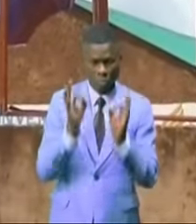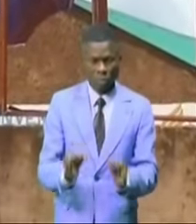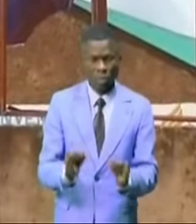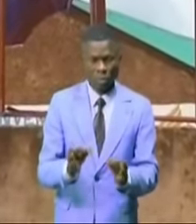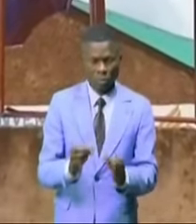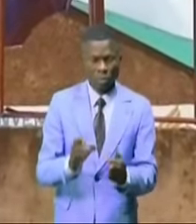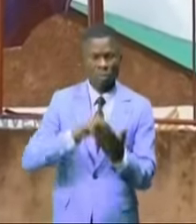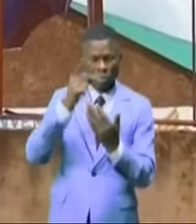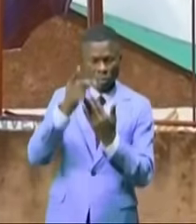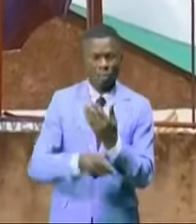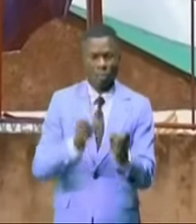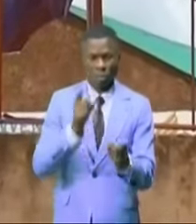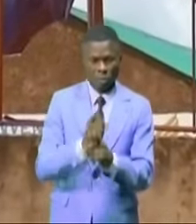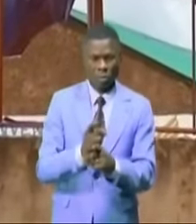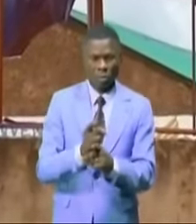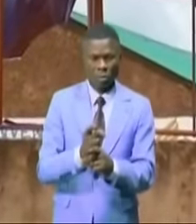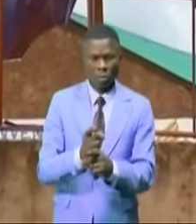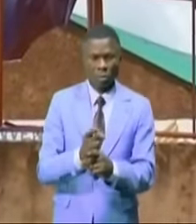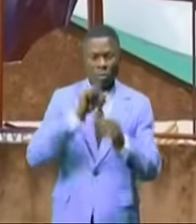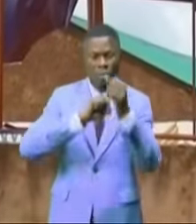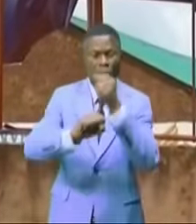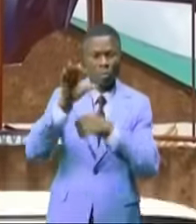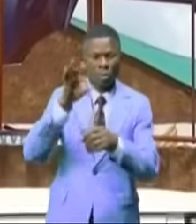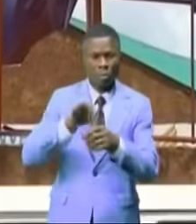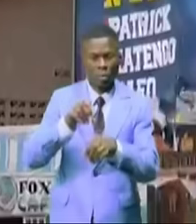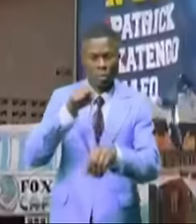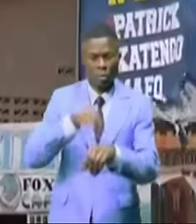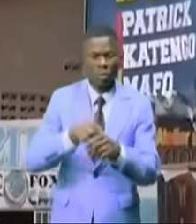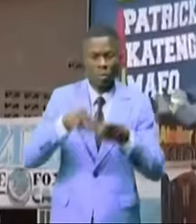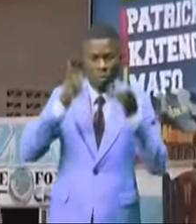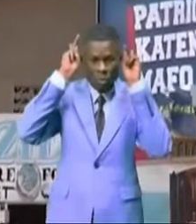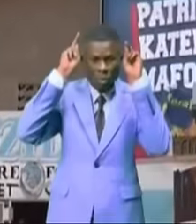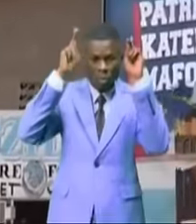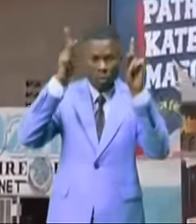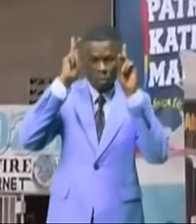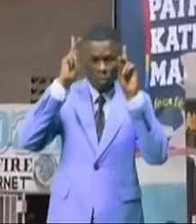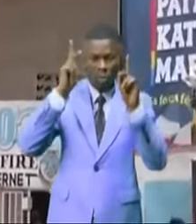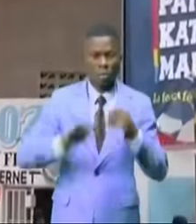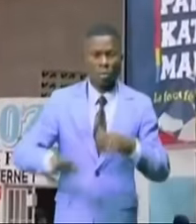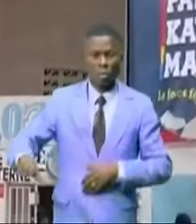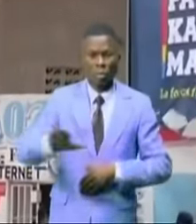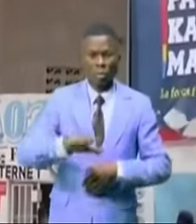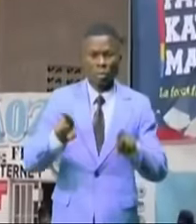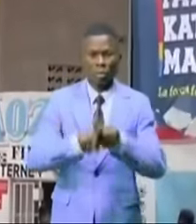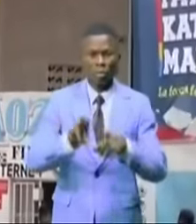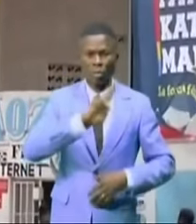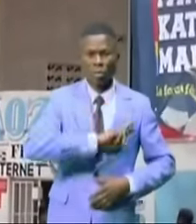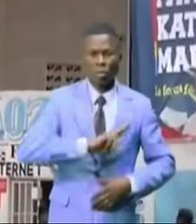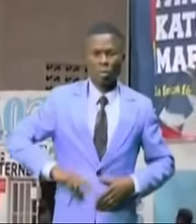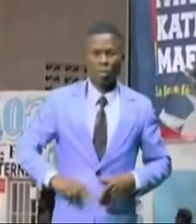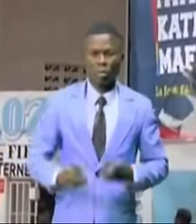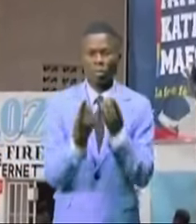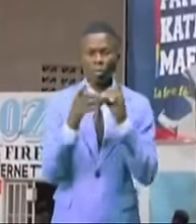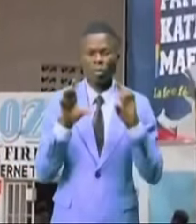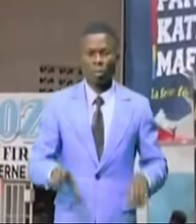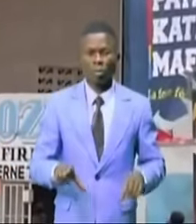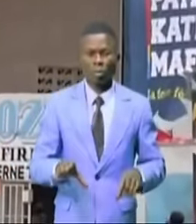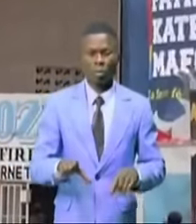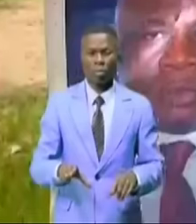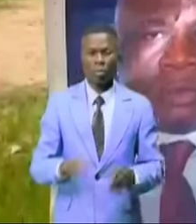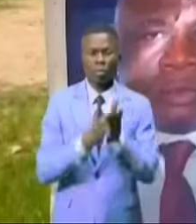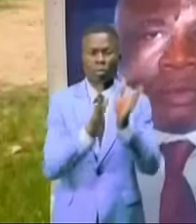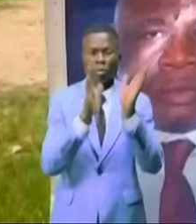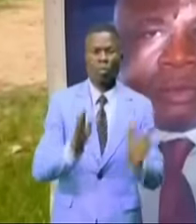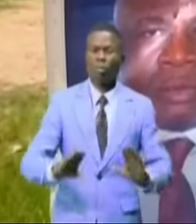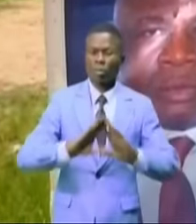des programmes. Elle doit être aussi et surtout un moment de pédagogie dans un pays comme la République démocratique du Congo. Les leaders à tous